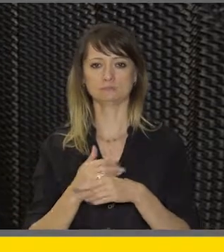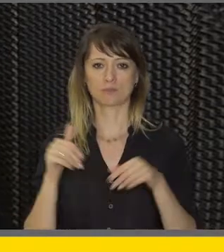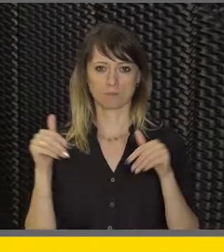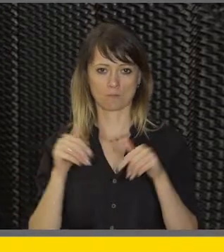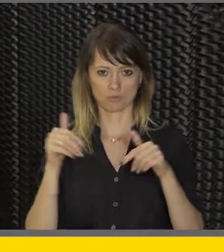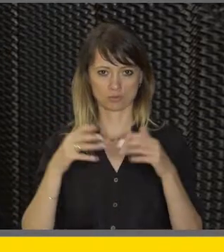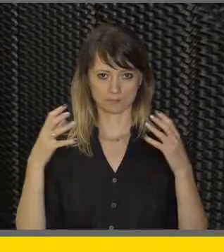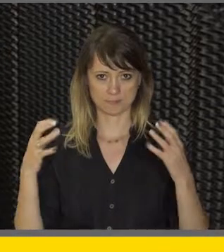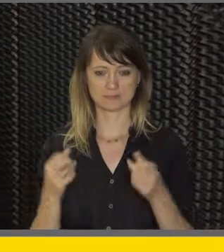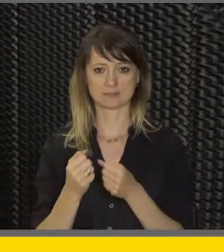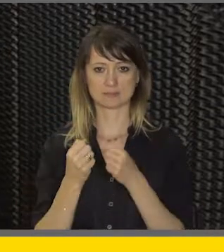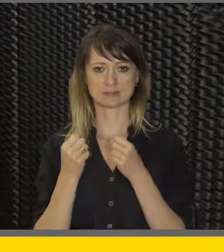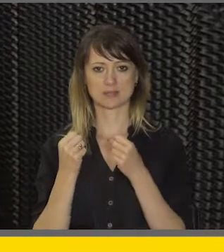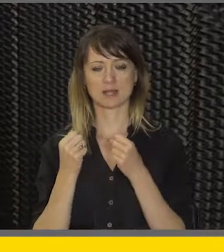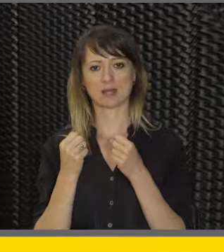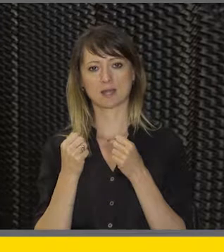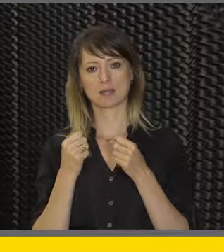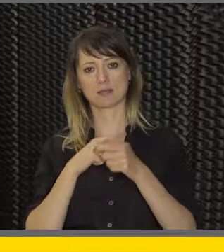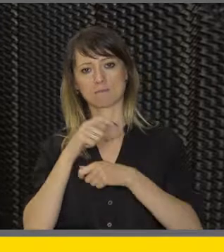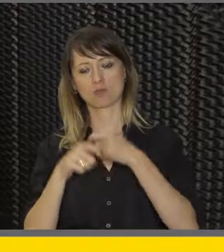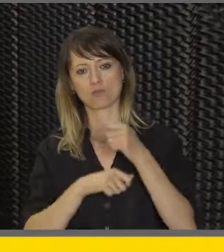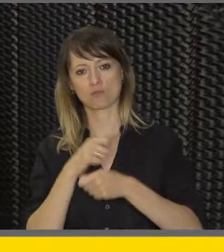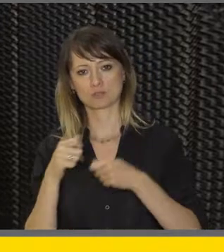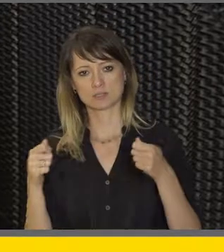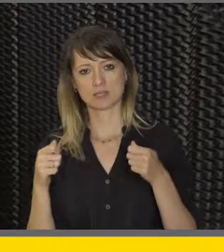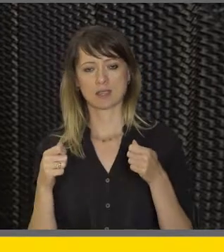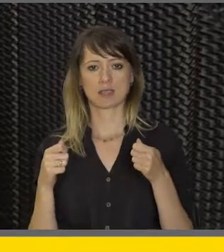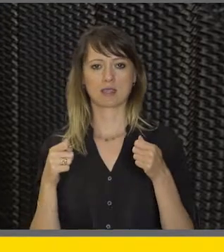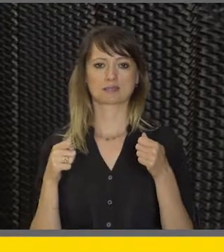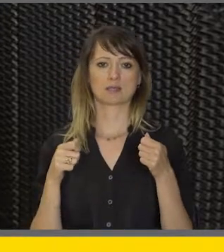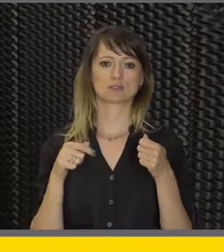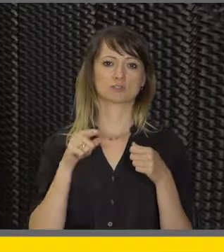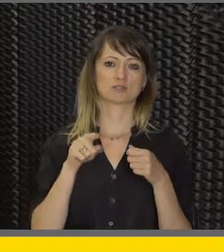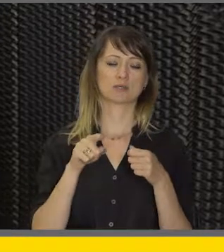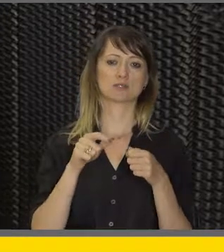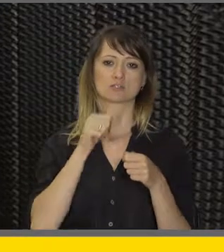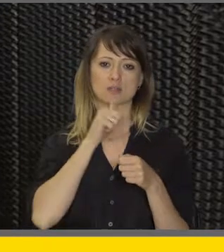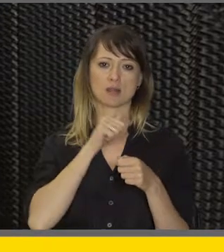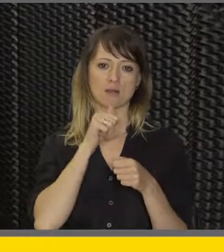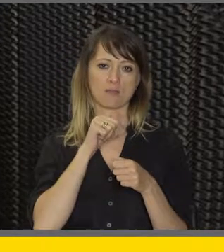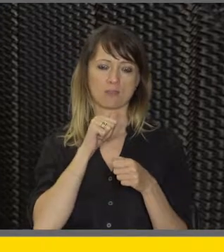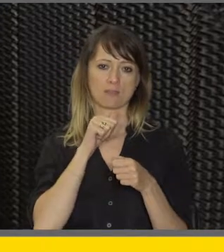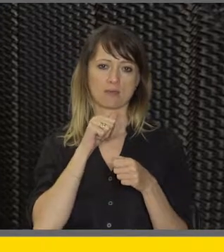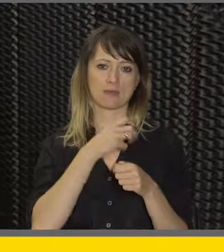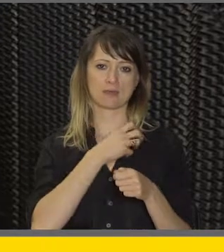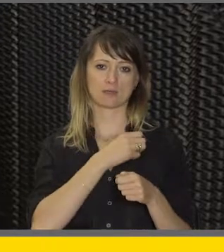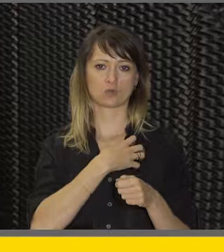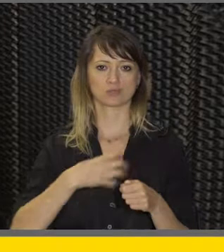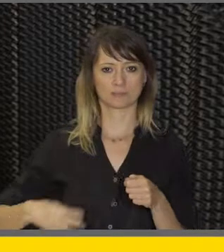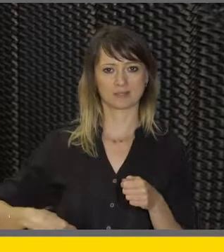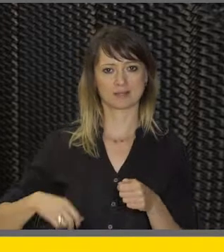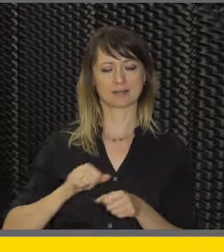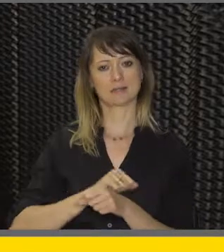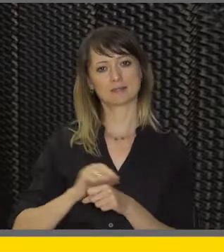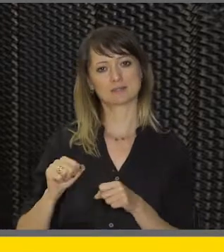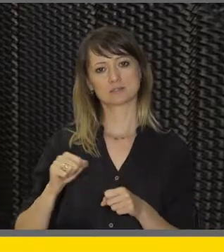powiązania, możemy znaleźć jakby analogie w różnych przedsiębiorstwach do tego, że ta zielona gospodarka w nich jest obecna. To nie jest twór, który